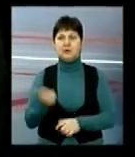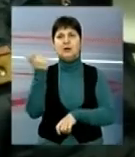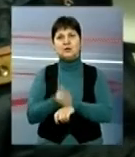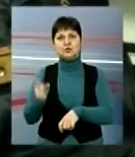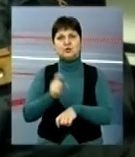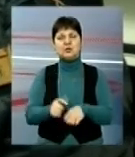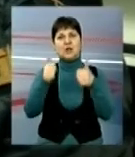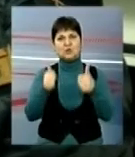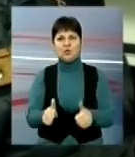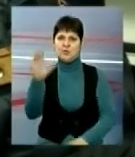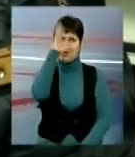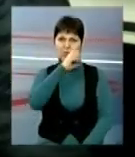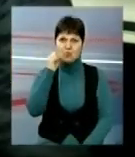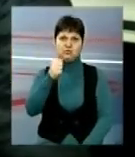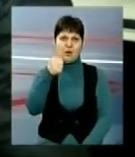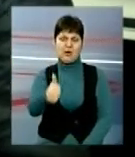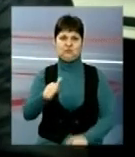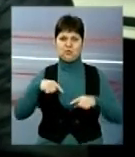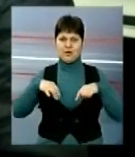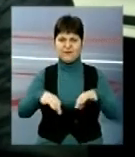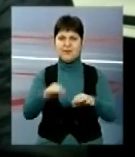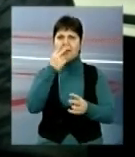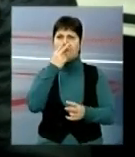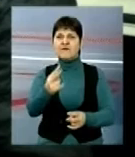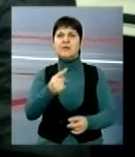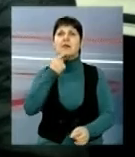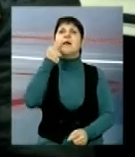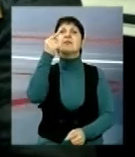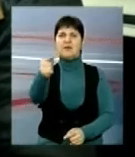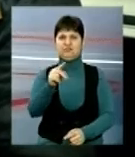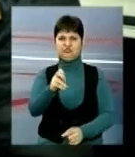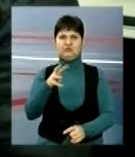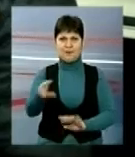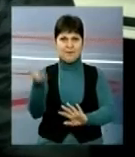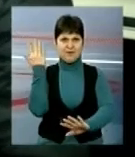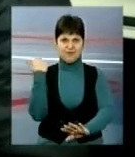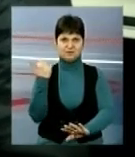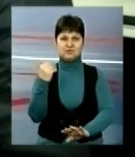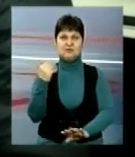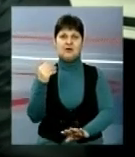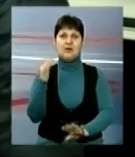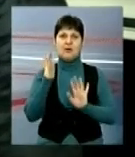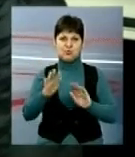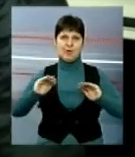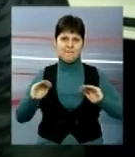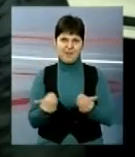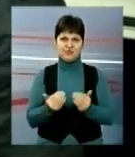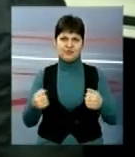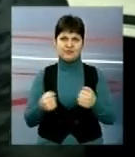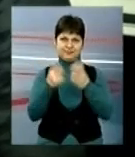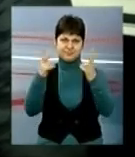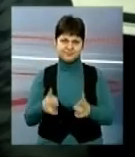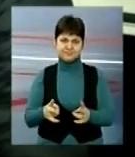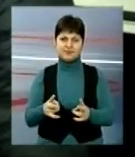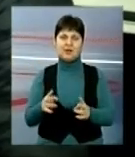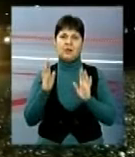добре. Вночі добре їхати. Зараз видно набагато далі, ніж раніше. Будемо надіятися, що буде все-таки менше ДТП, що